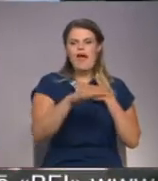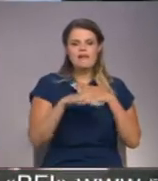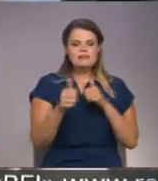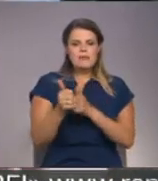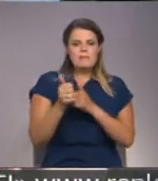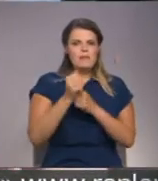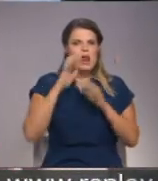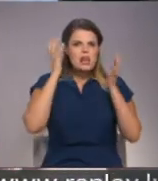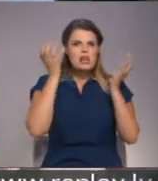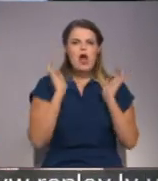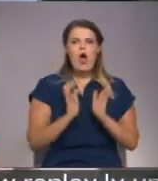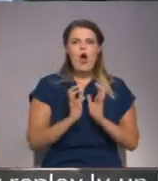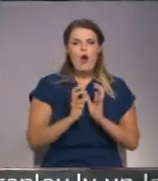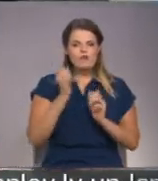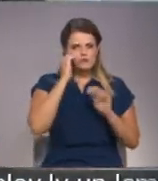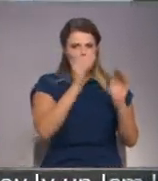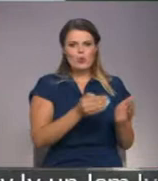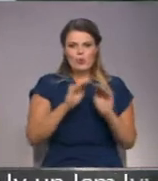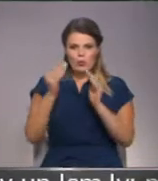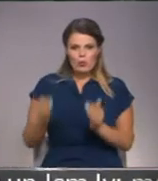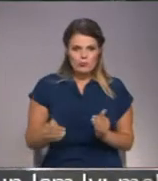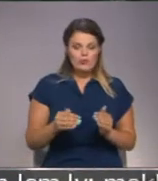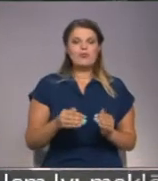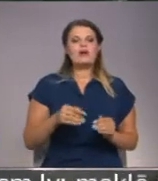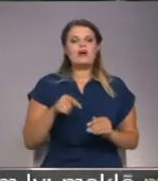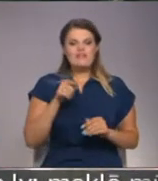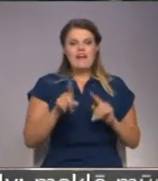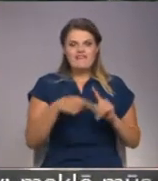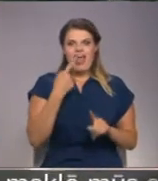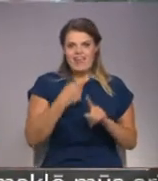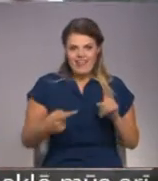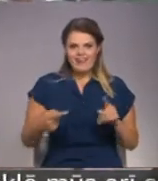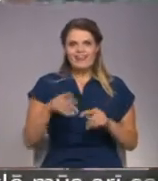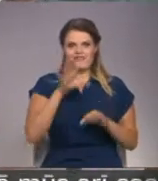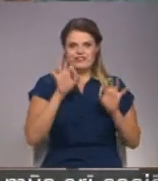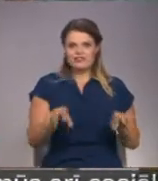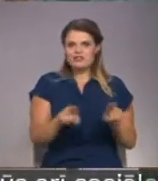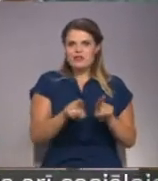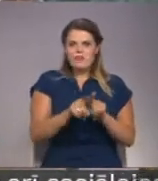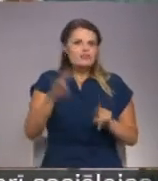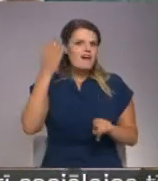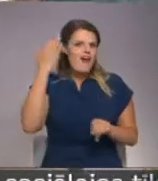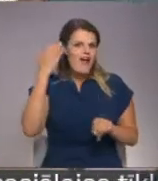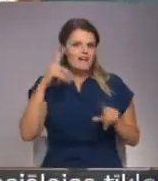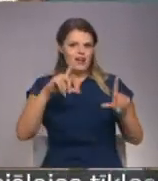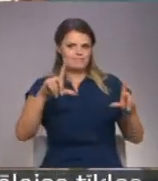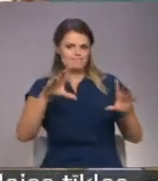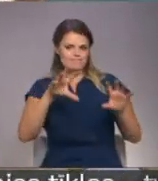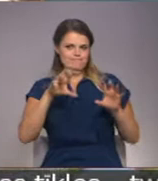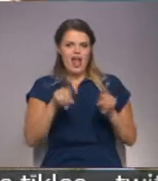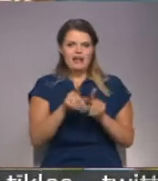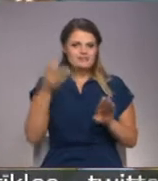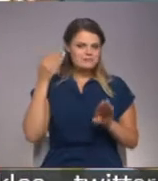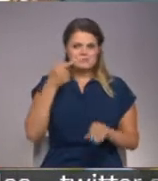skulptūrām. 1919. Gada notikumu izspēles laikā tā vēlreiz tika uzņemta tieši tāda, kā toreiz, pirms 100